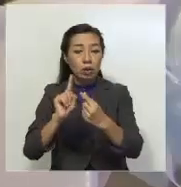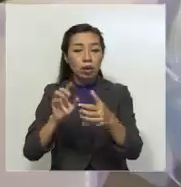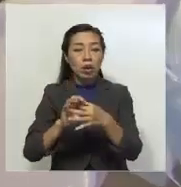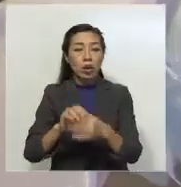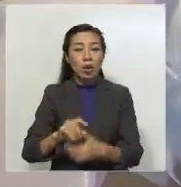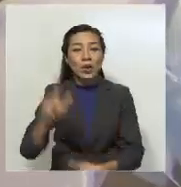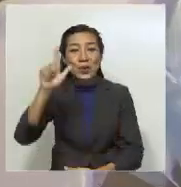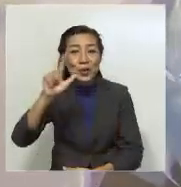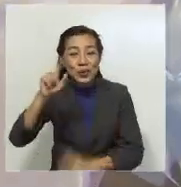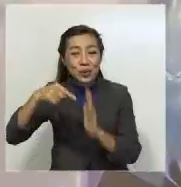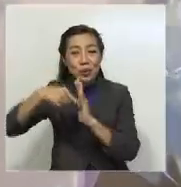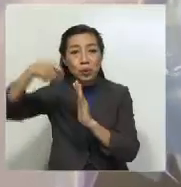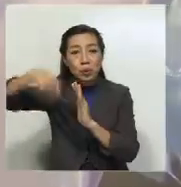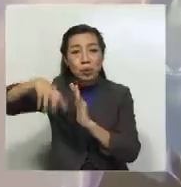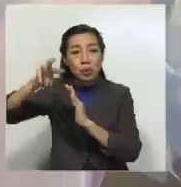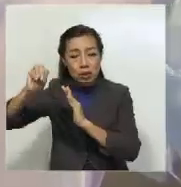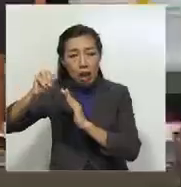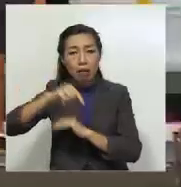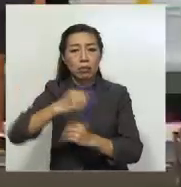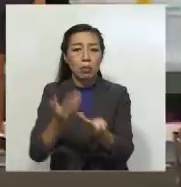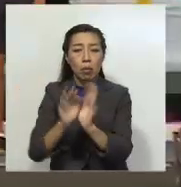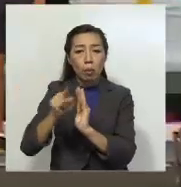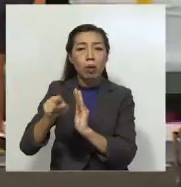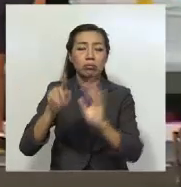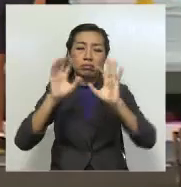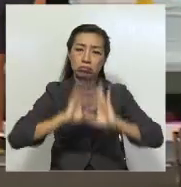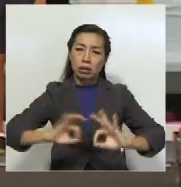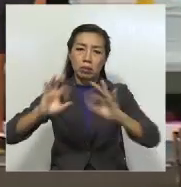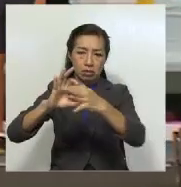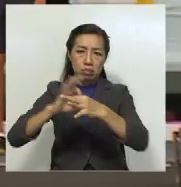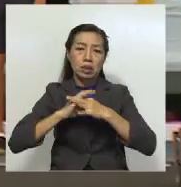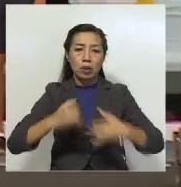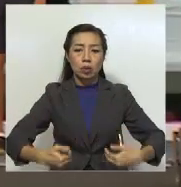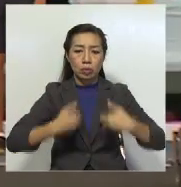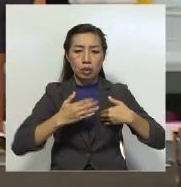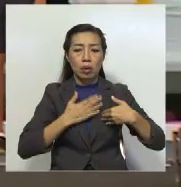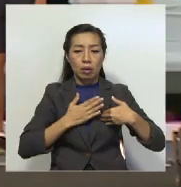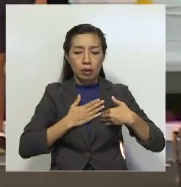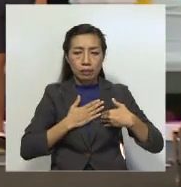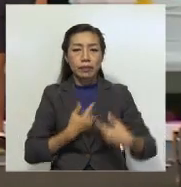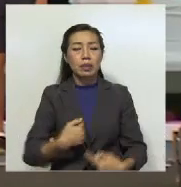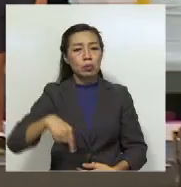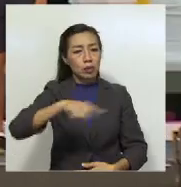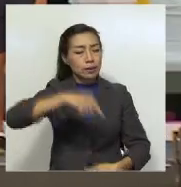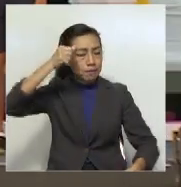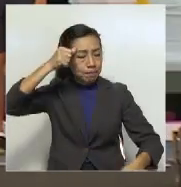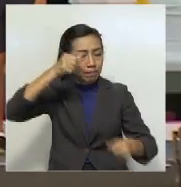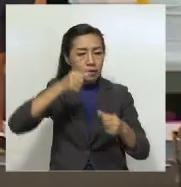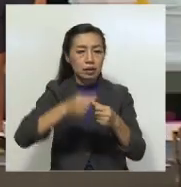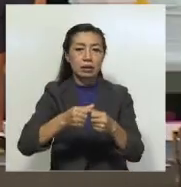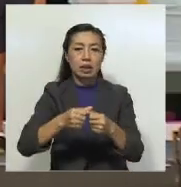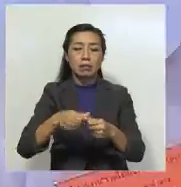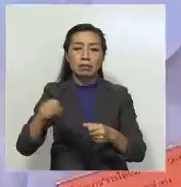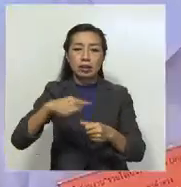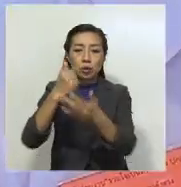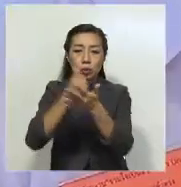งแซมและครอบครัวซึ่งนับเป็นบุคคลสำคัญในชีวิตพวกผม และพวกผมจะขอจดจำพระคุณตลอด